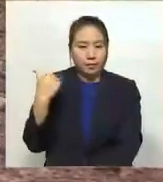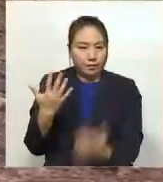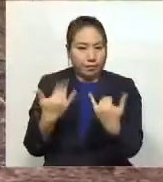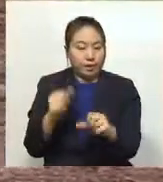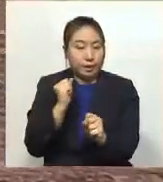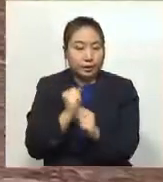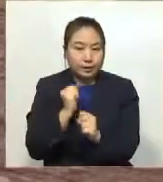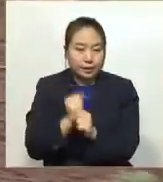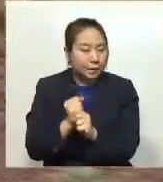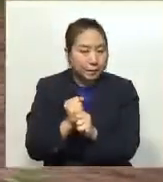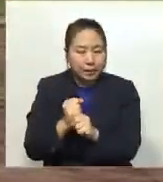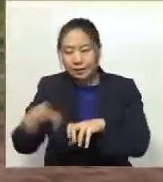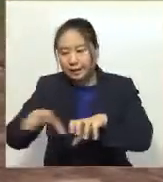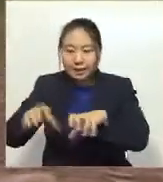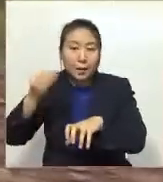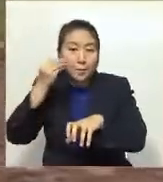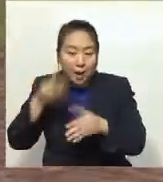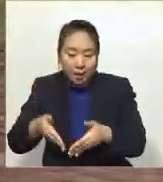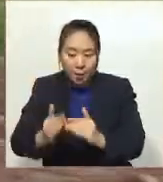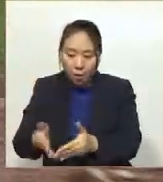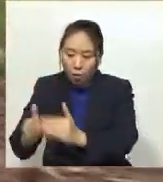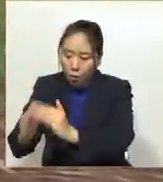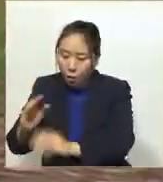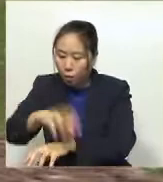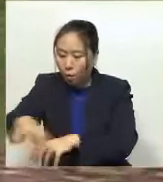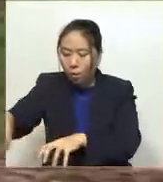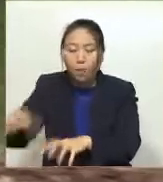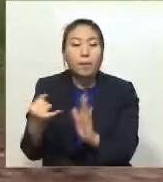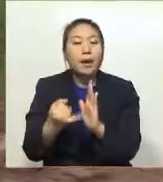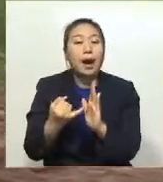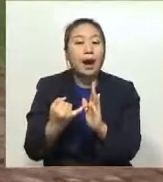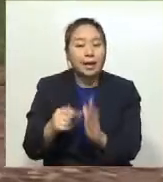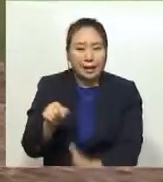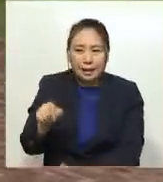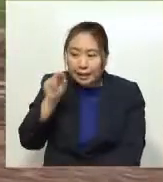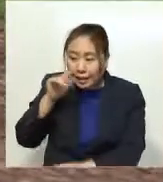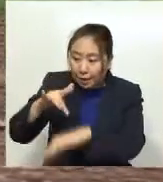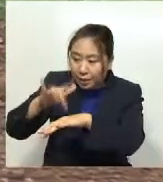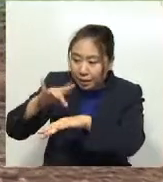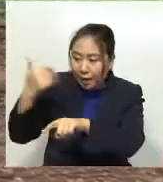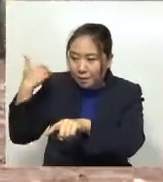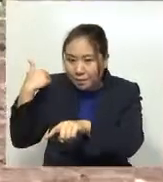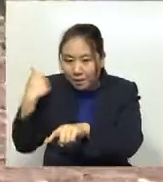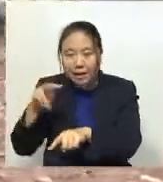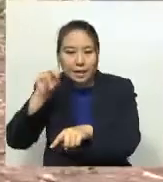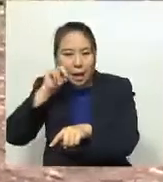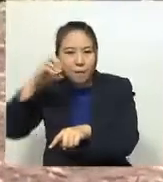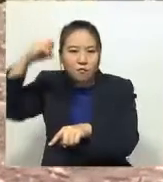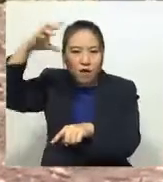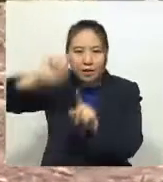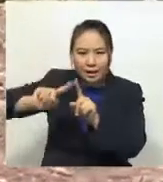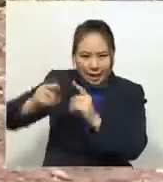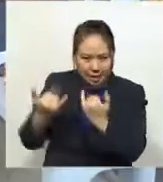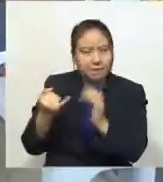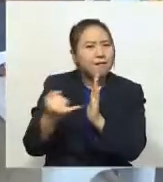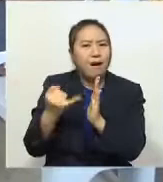เนินการง่ายในการจัดทำหมู่บ้านค่ะอีกทั้งพื้นที่ดังกล่าวนะคะยังมีแหล่งน้ำธรรมชาติแล้วก็ระบบสาธารณูปโภคต่างๆนั้น